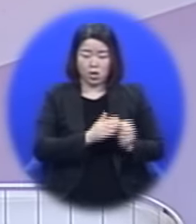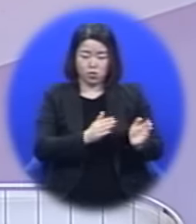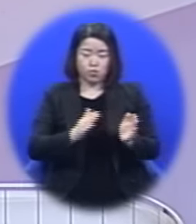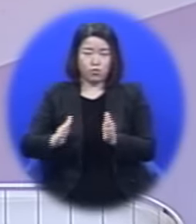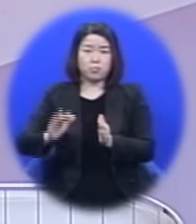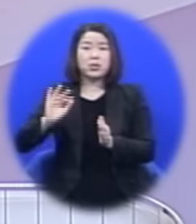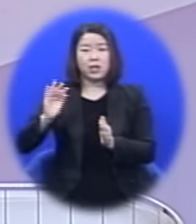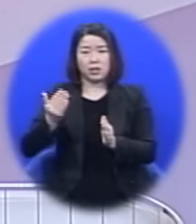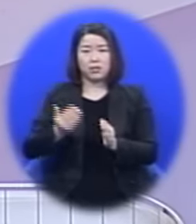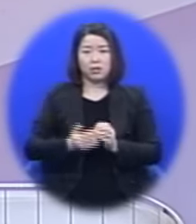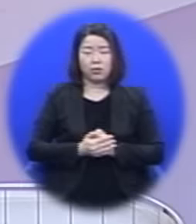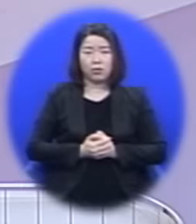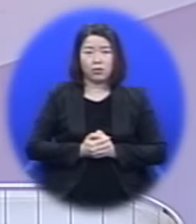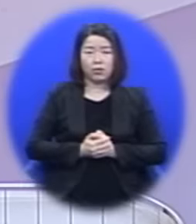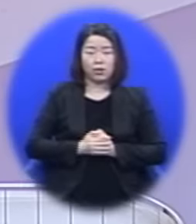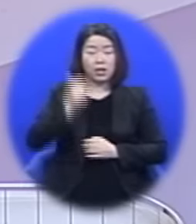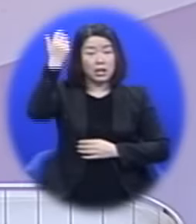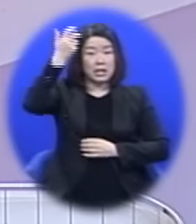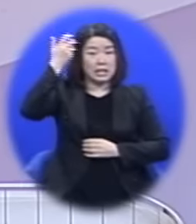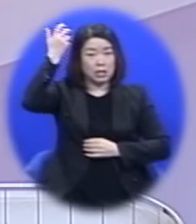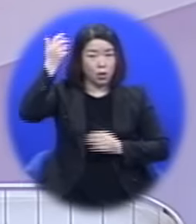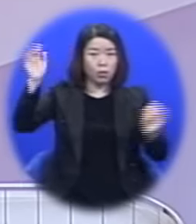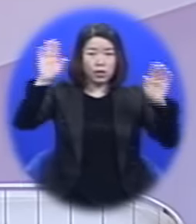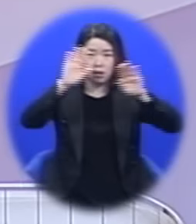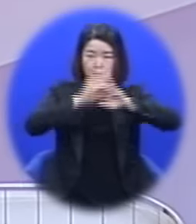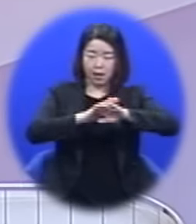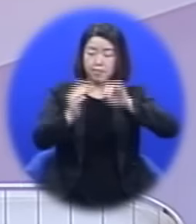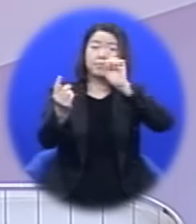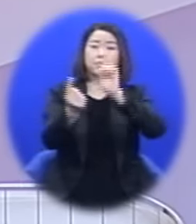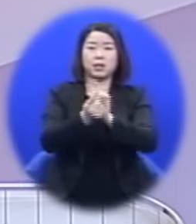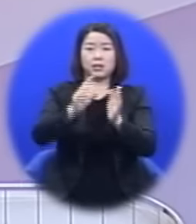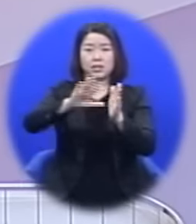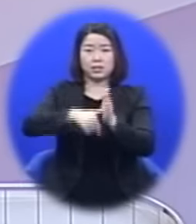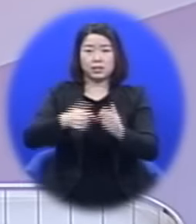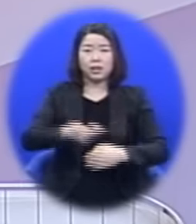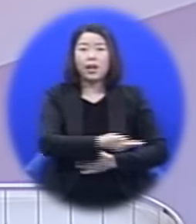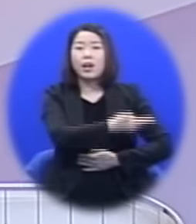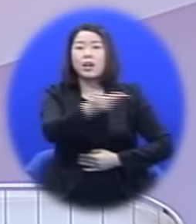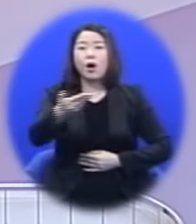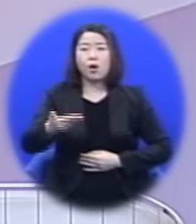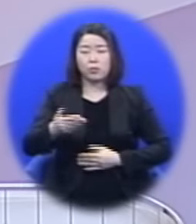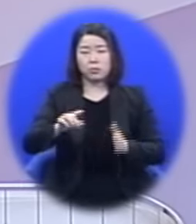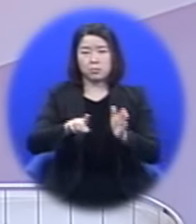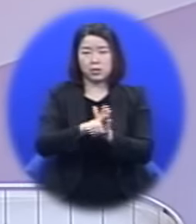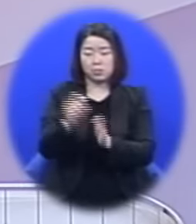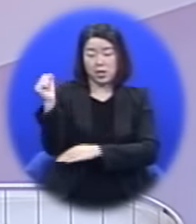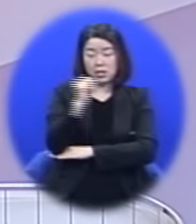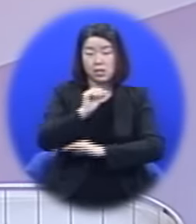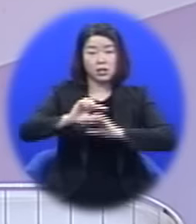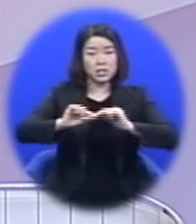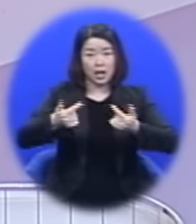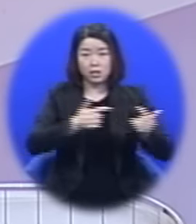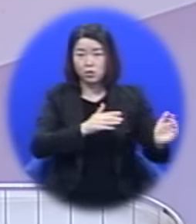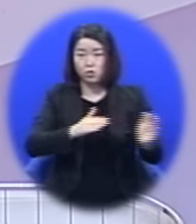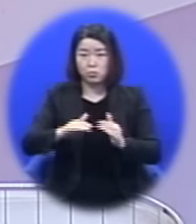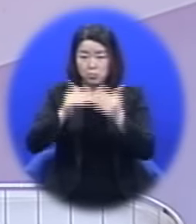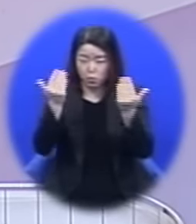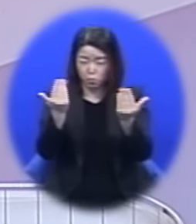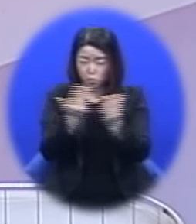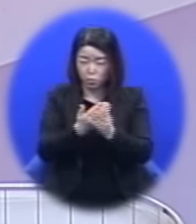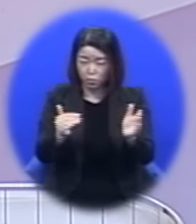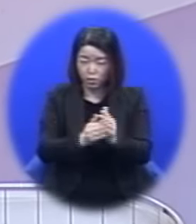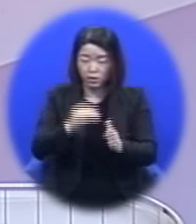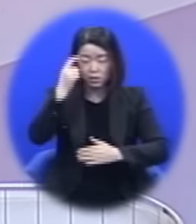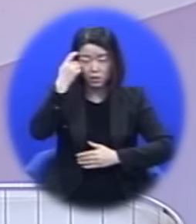준비하셔야 돼요. 영혼의 밤을 만났을 때 여러분들은 믿음이 흔들리지 않을 준비가 되셨습니까?